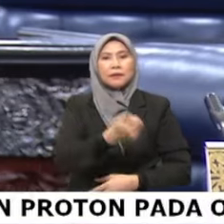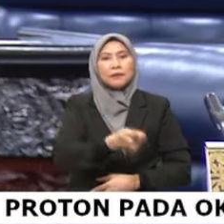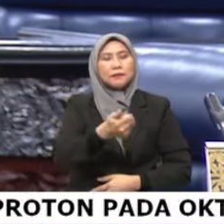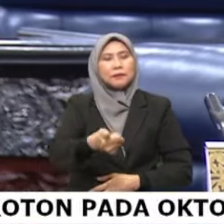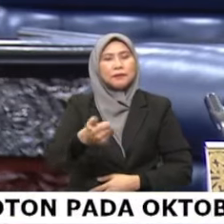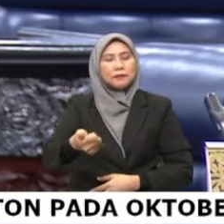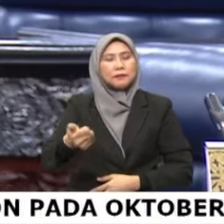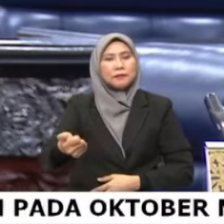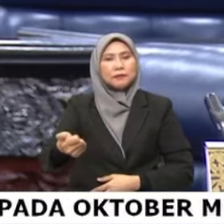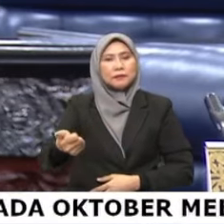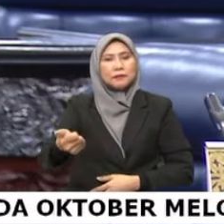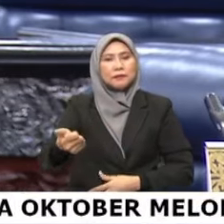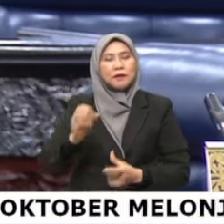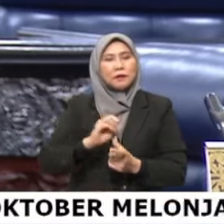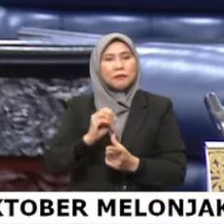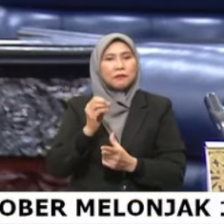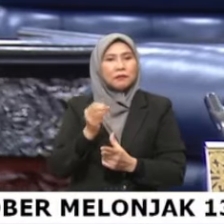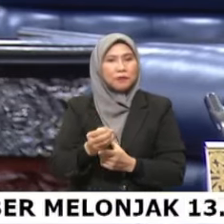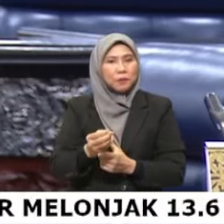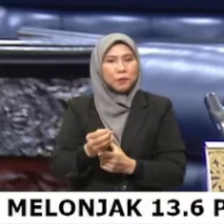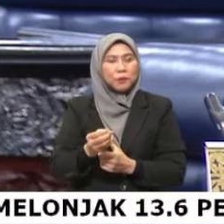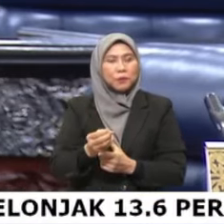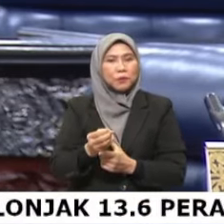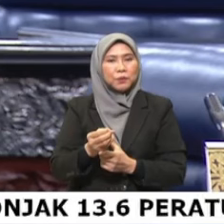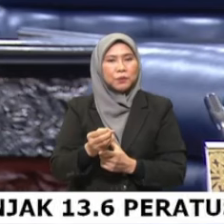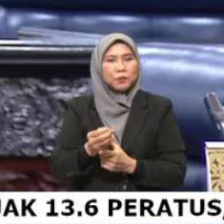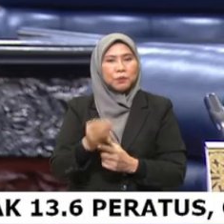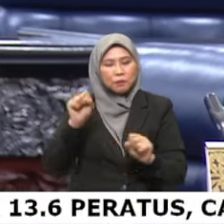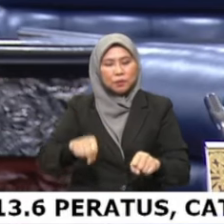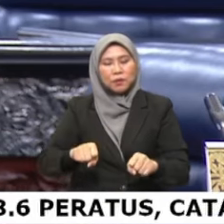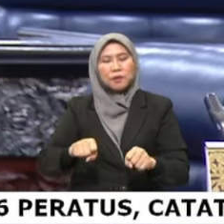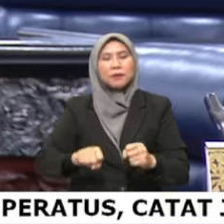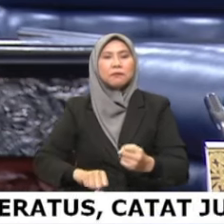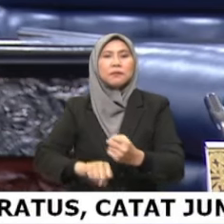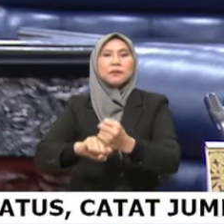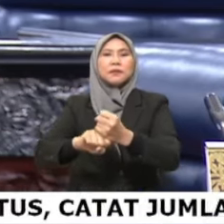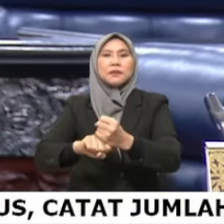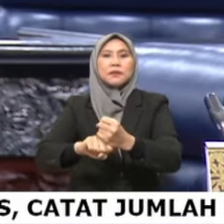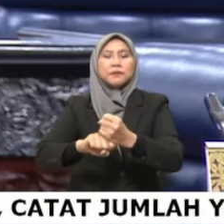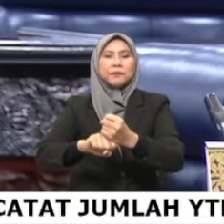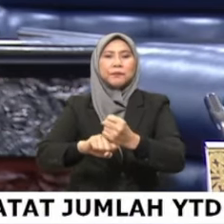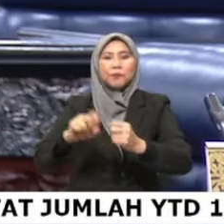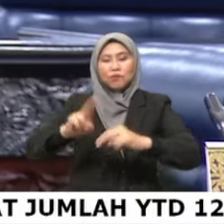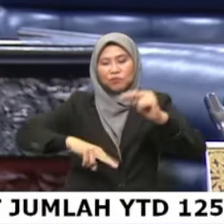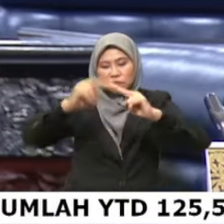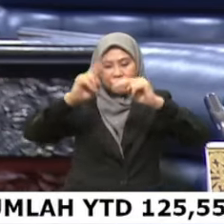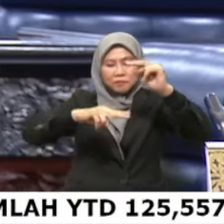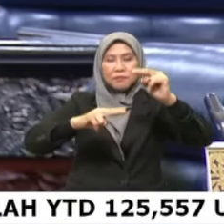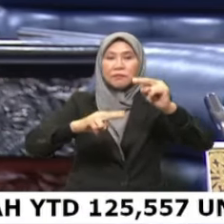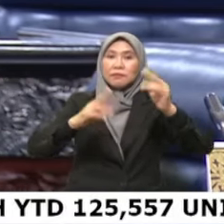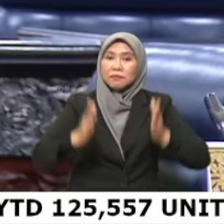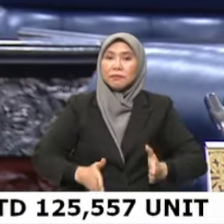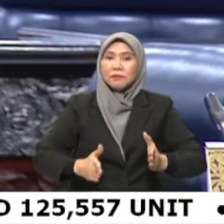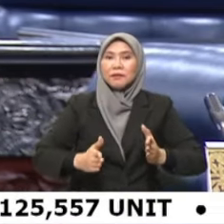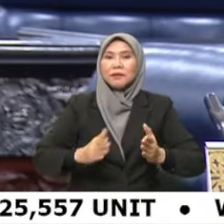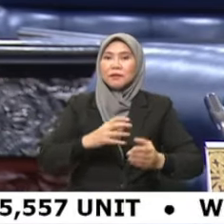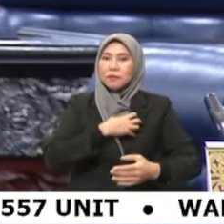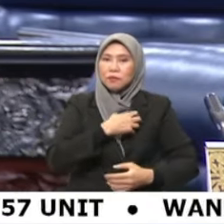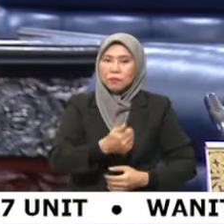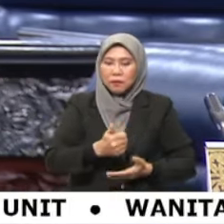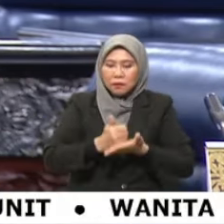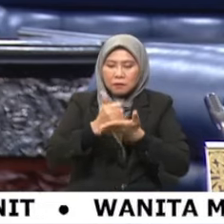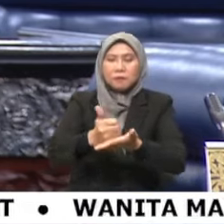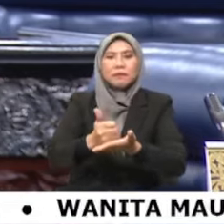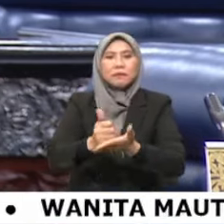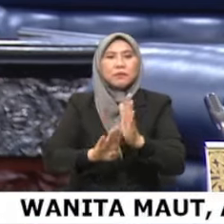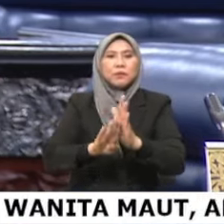ataupun membiayai kontraktor-kontraktor tempatan sebagai sebahagian sumbangan mereka kepada